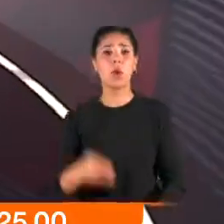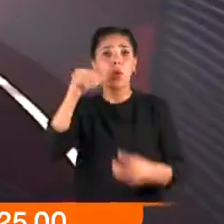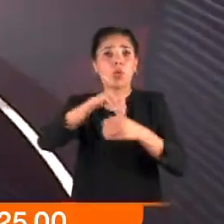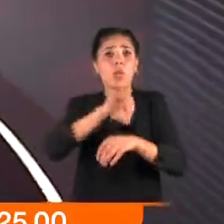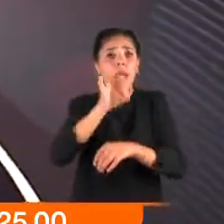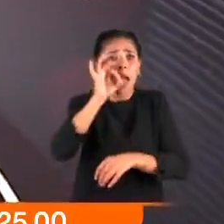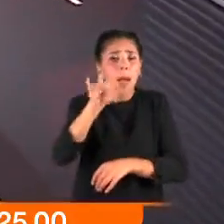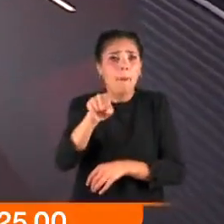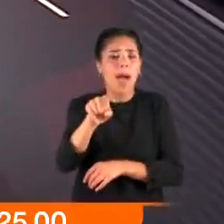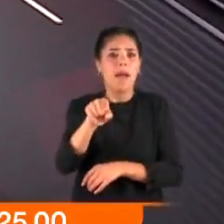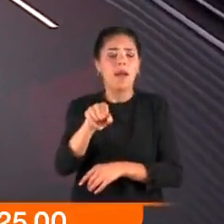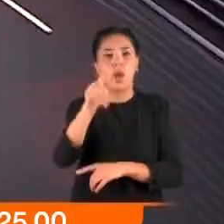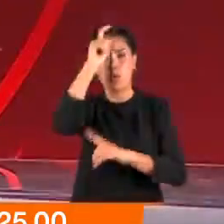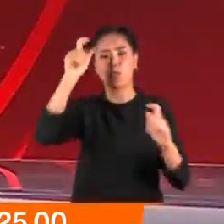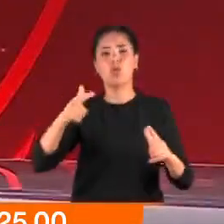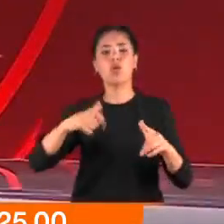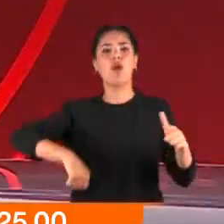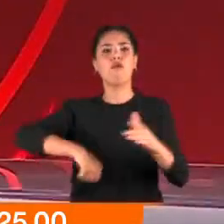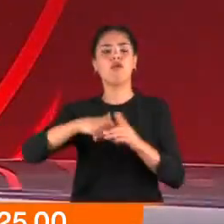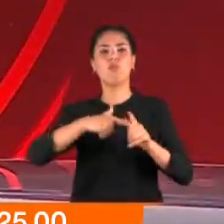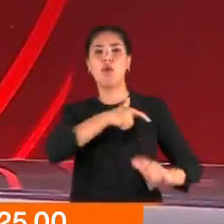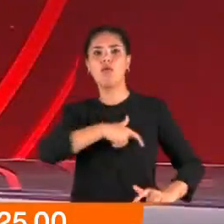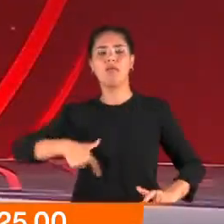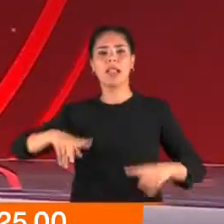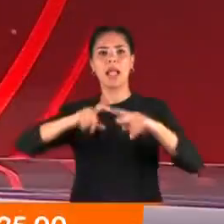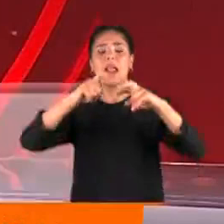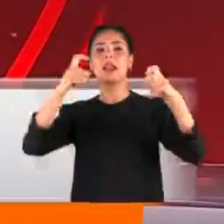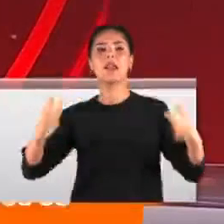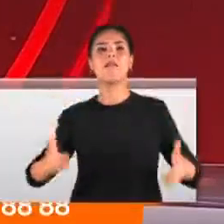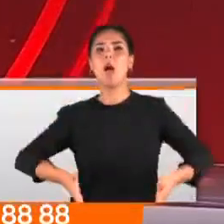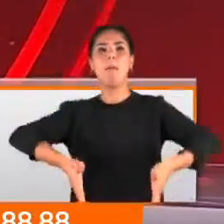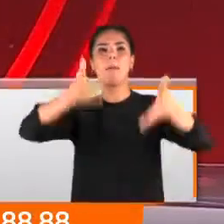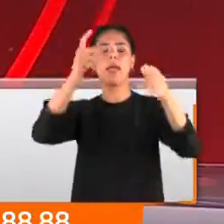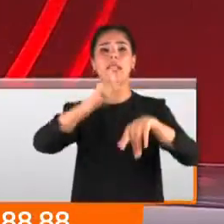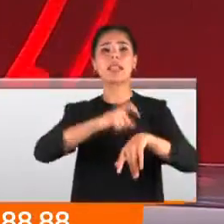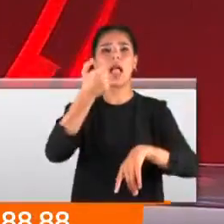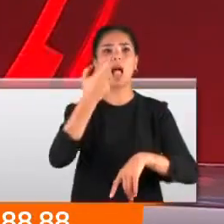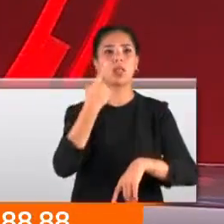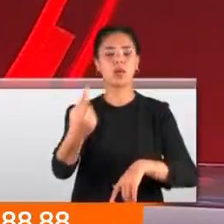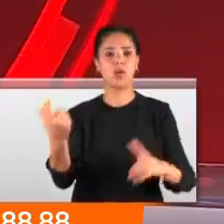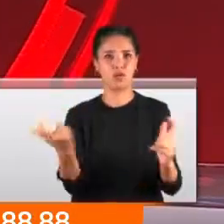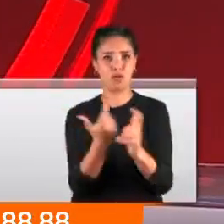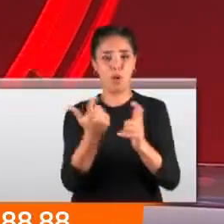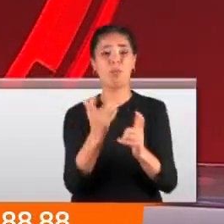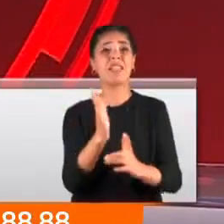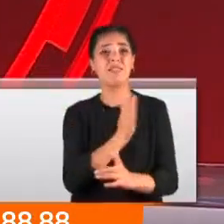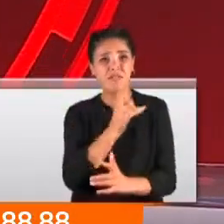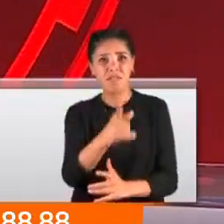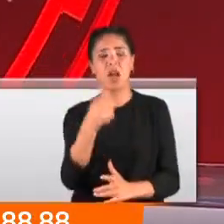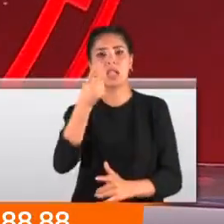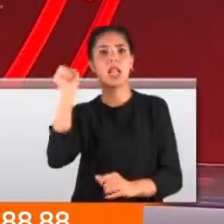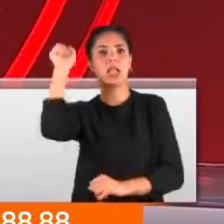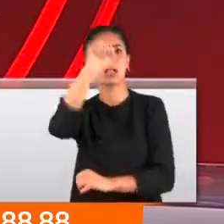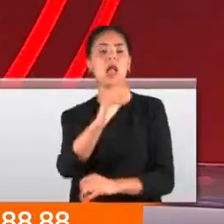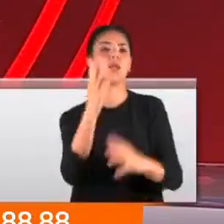Ve bir son dakika gelişmesi. Türkiye Futbol Federasyonu'nun Riva'daki binasına saat 18 sularında toplantı sırasında bir